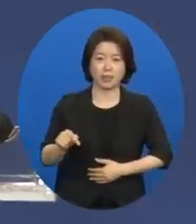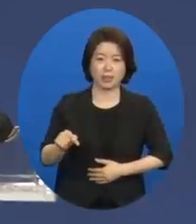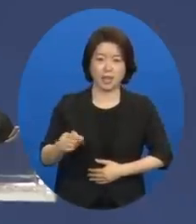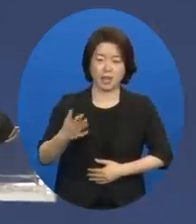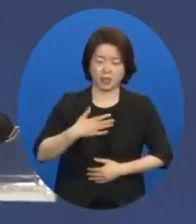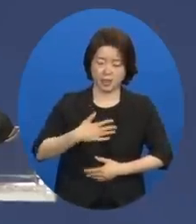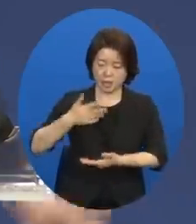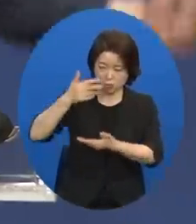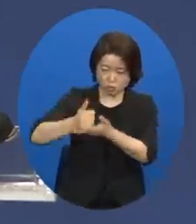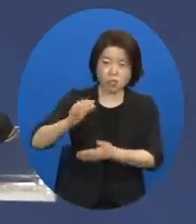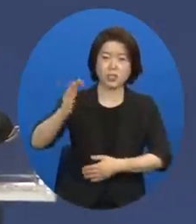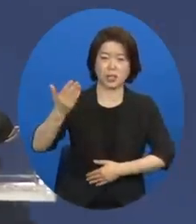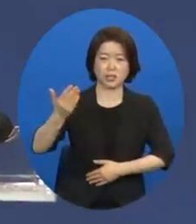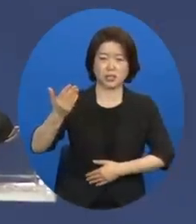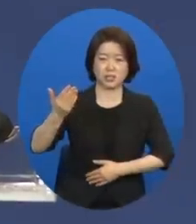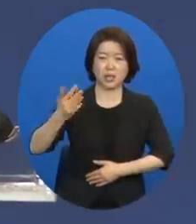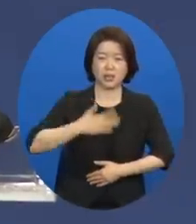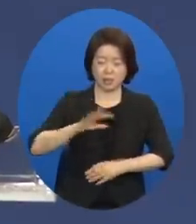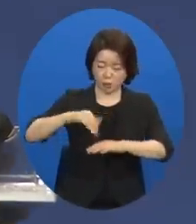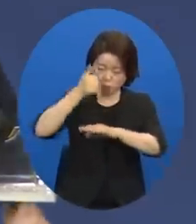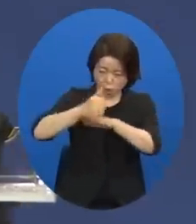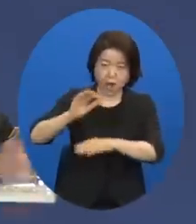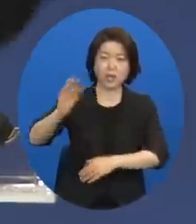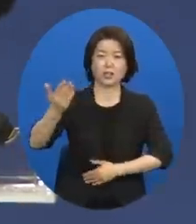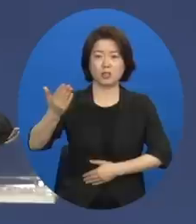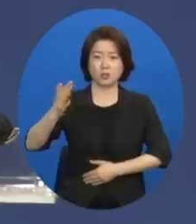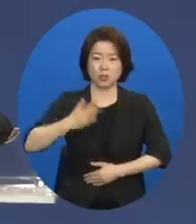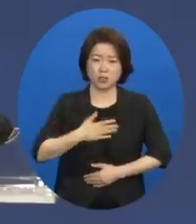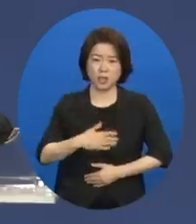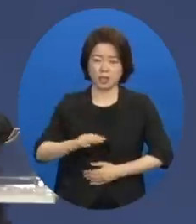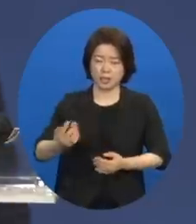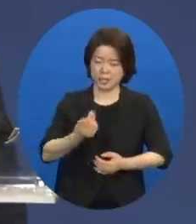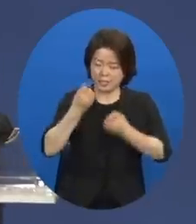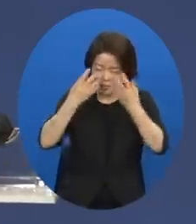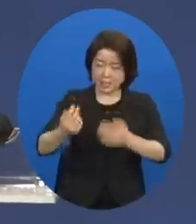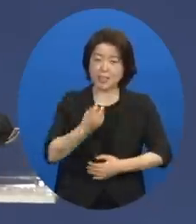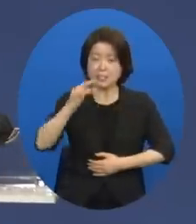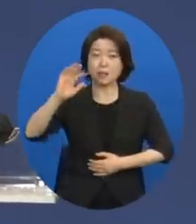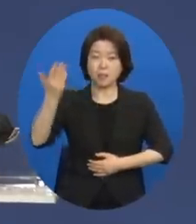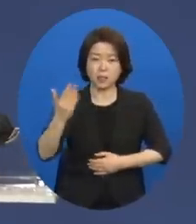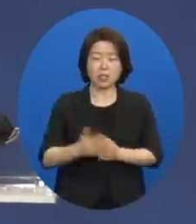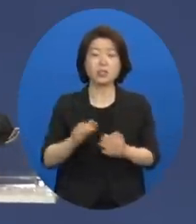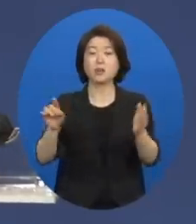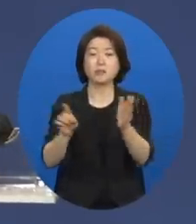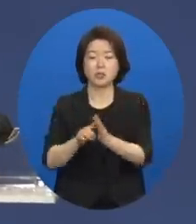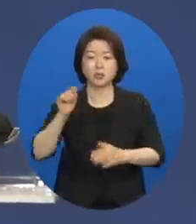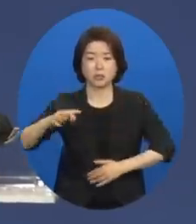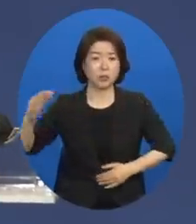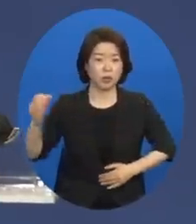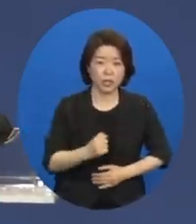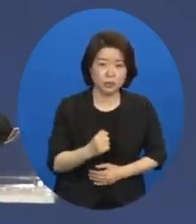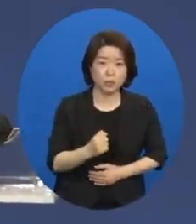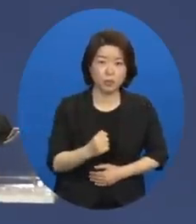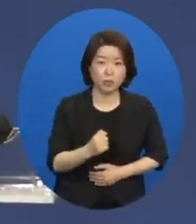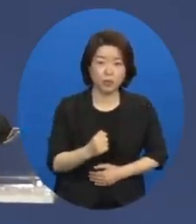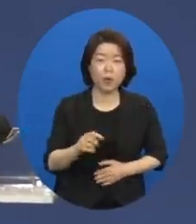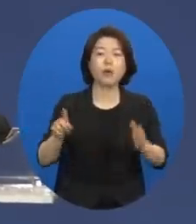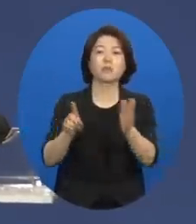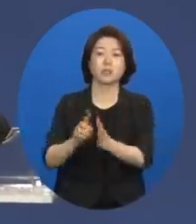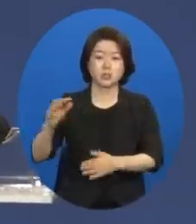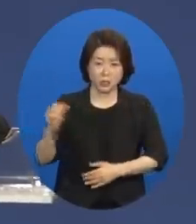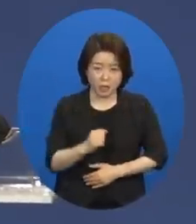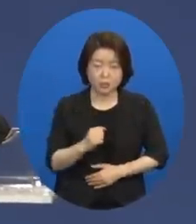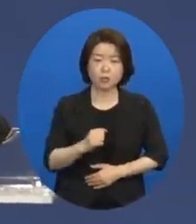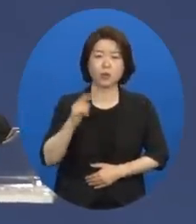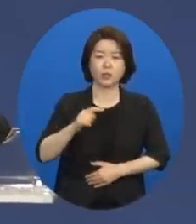나의 주님이 되시고 나의 왕이 되시고 나의 새 생명이 되심을 믿는 믿음으로 믿음으로